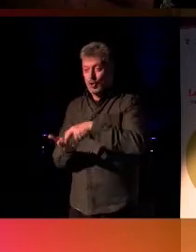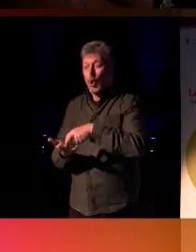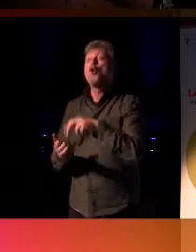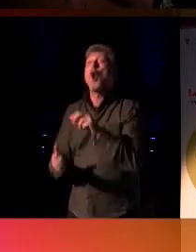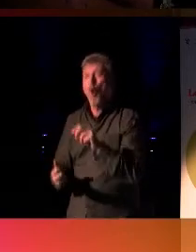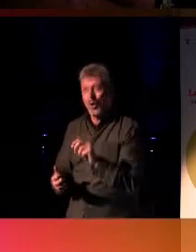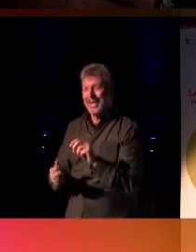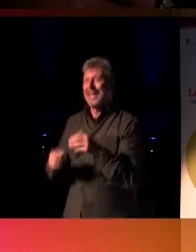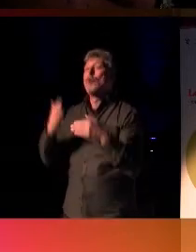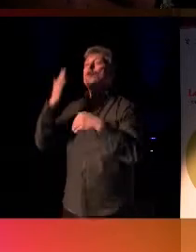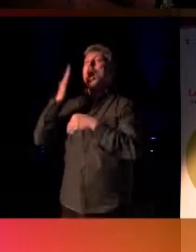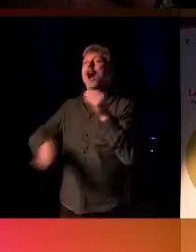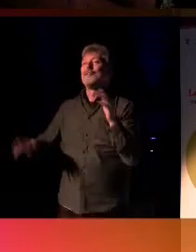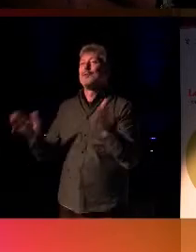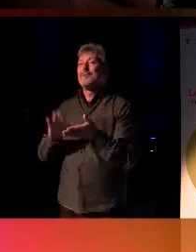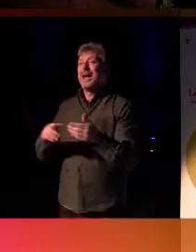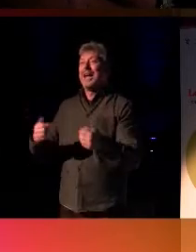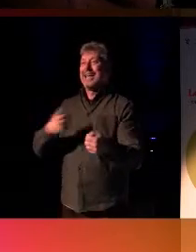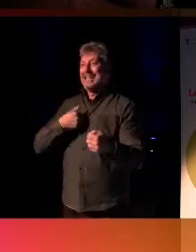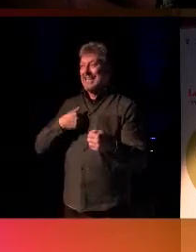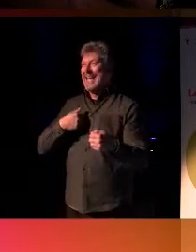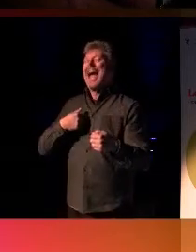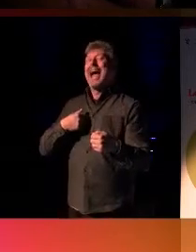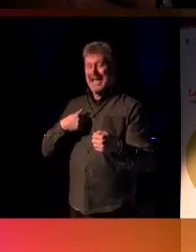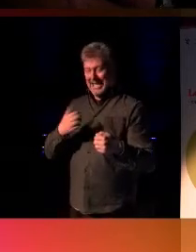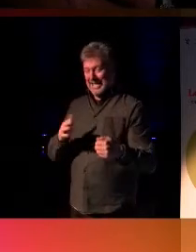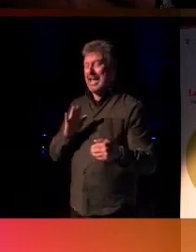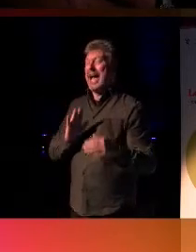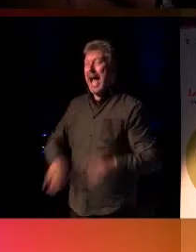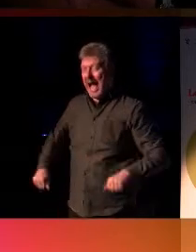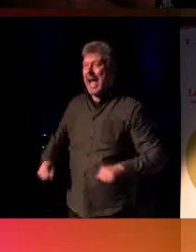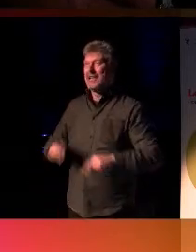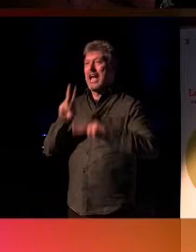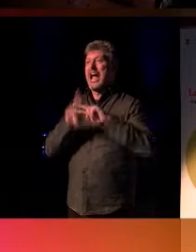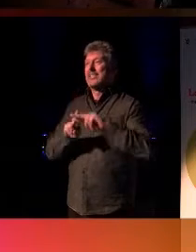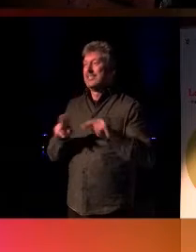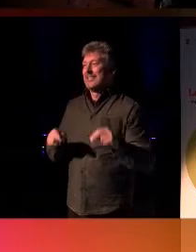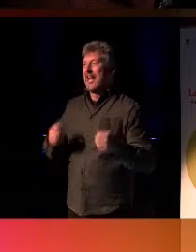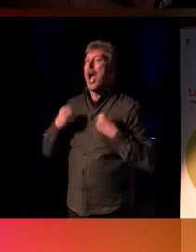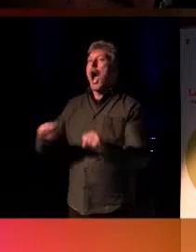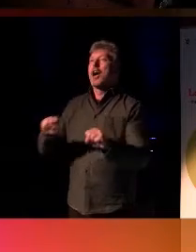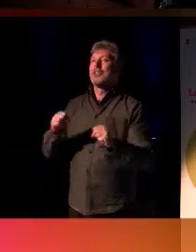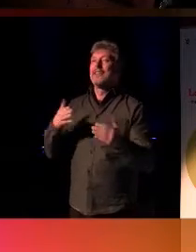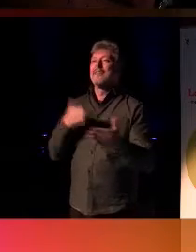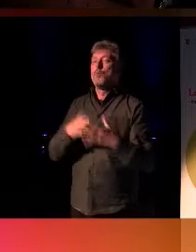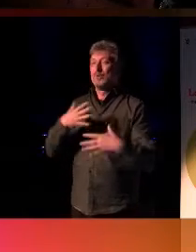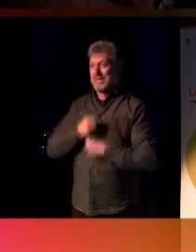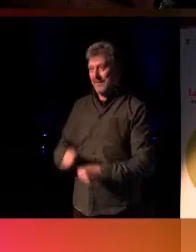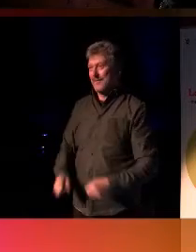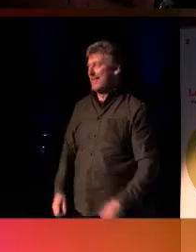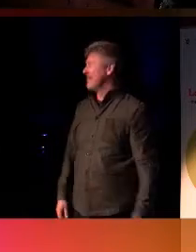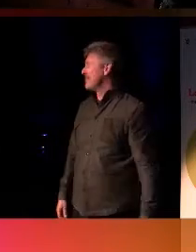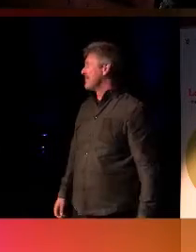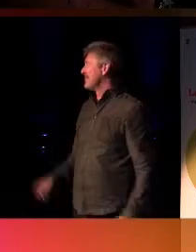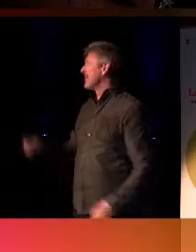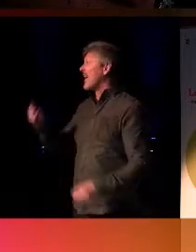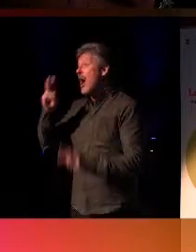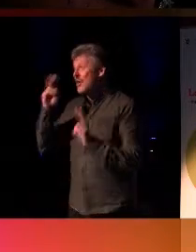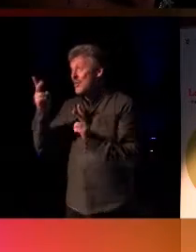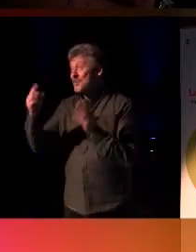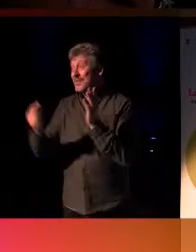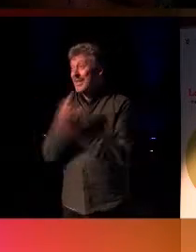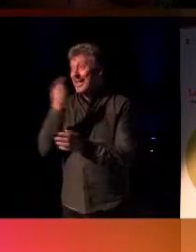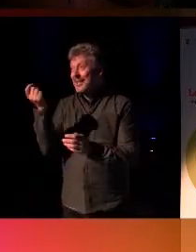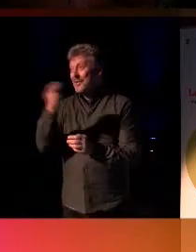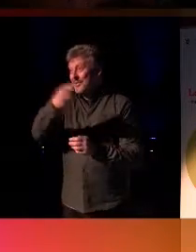med «Jeg #, aktiv mot kreft». Ja. Eller, og der vil jo kanskje gjelde noen I salen,